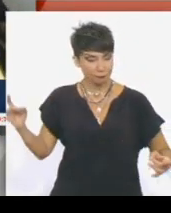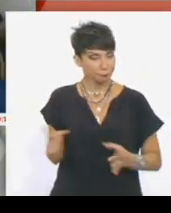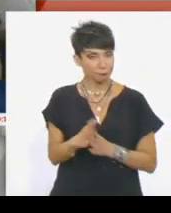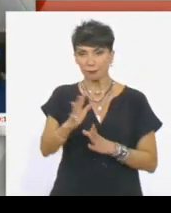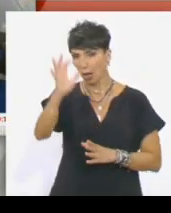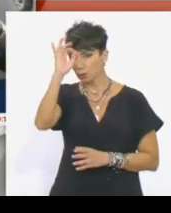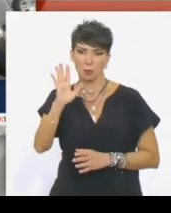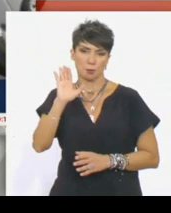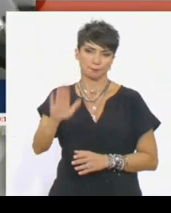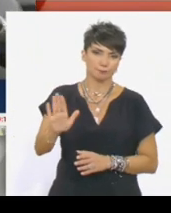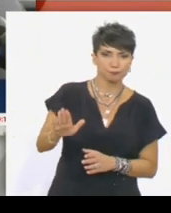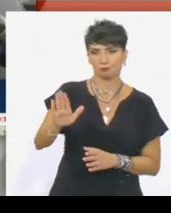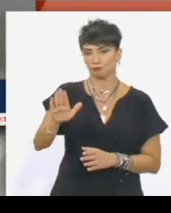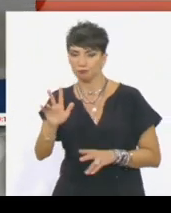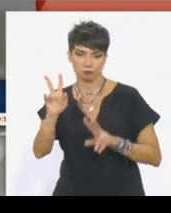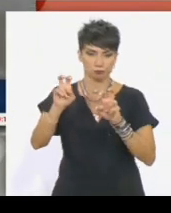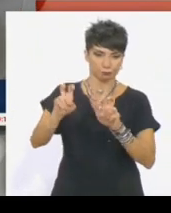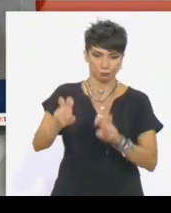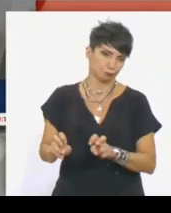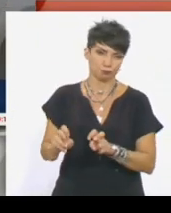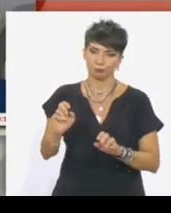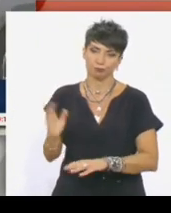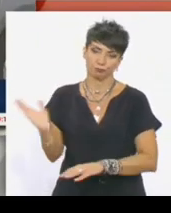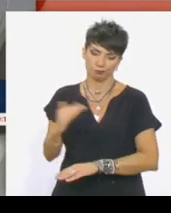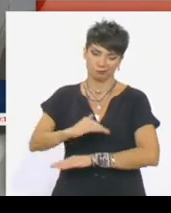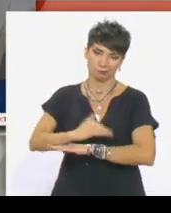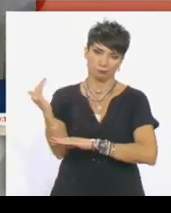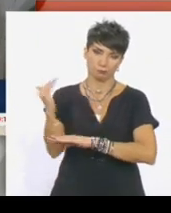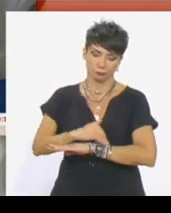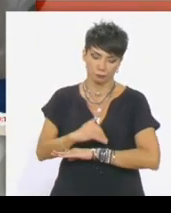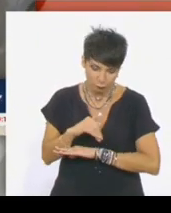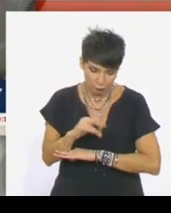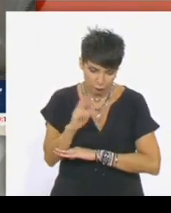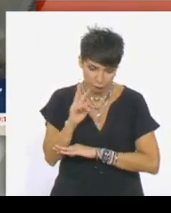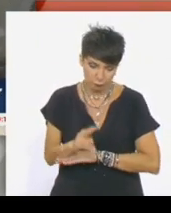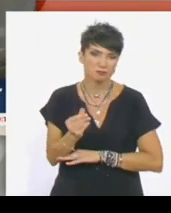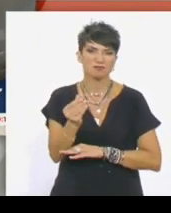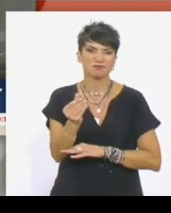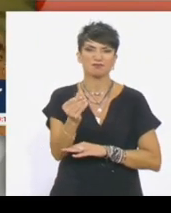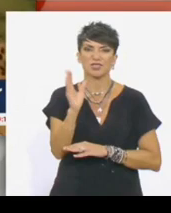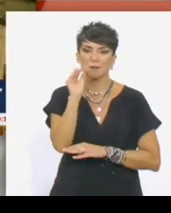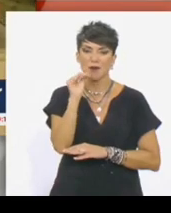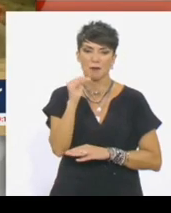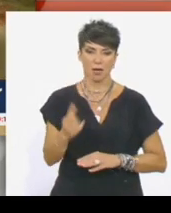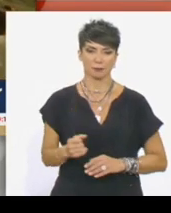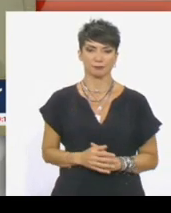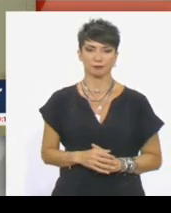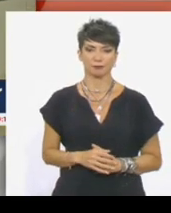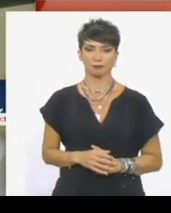ομάδας πρόληψης και καταστολής εγκλήματος, εντόπισαν στο αυτοκίνητο του τράπερ μικροποσότητα ινδικής κάναβης.